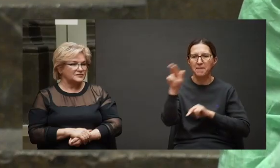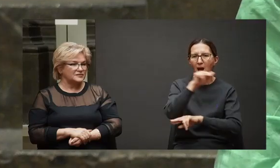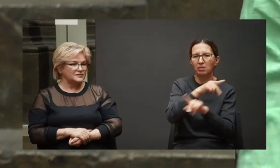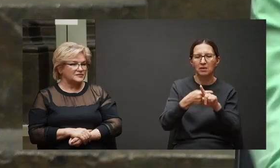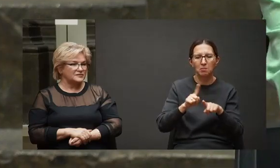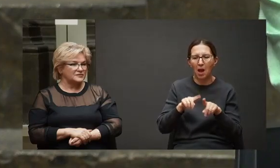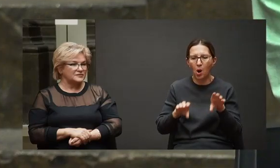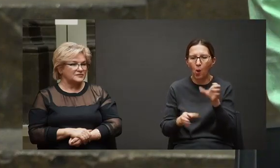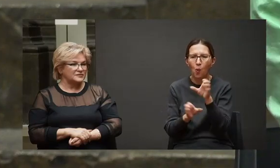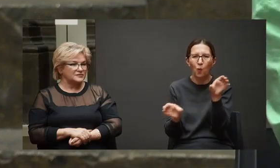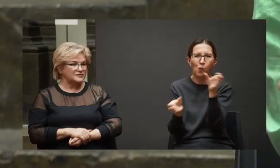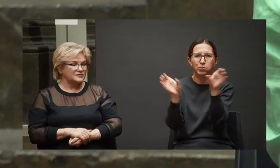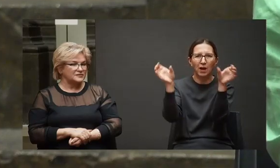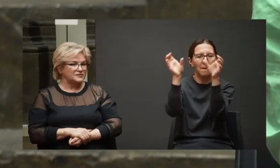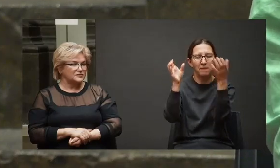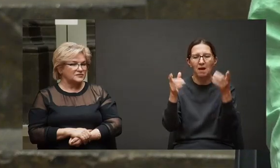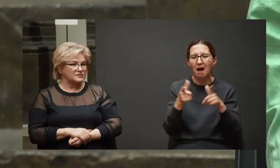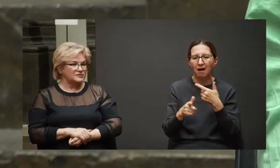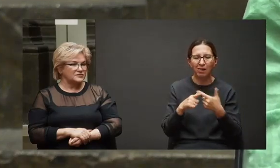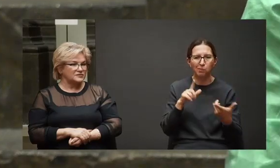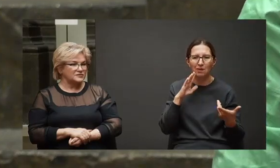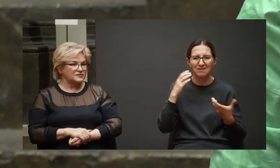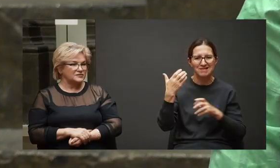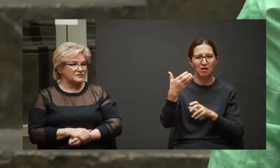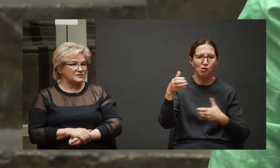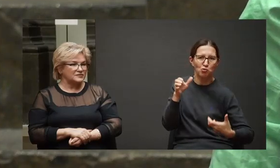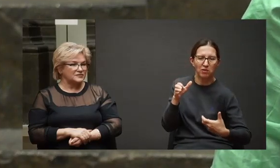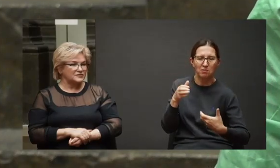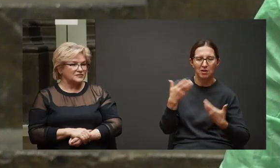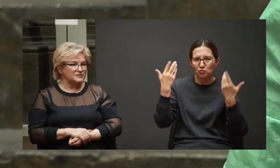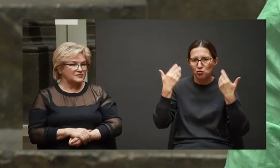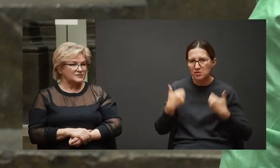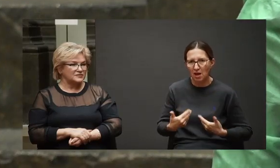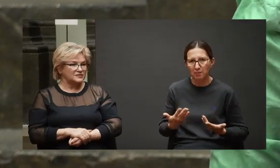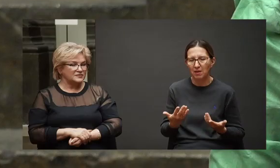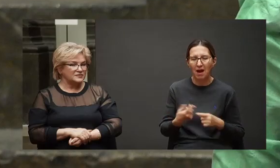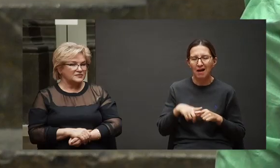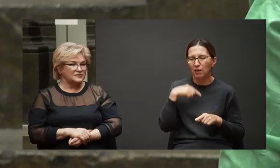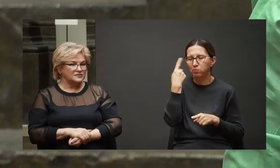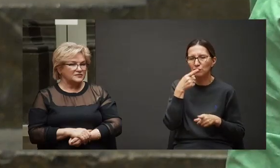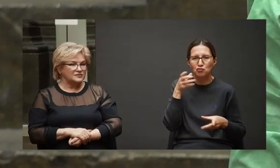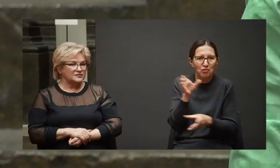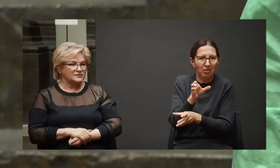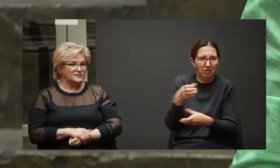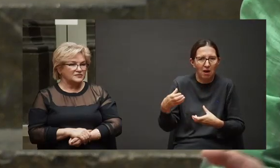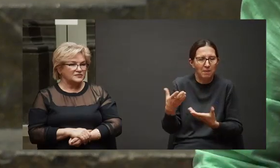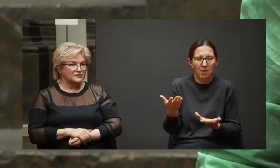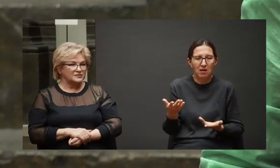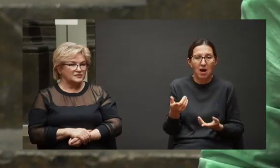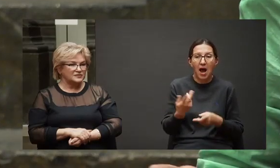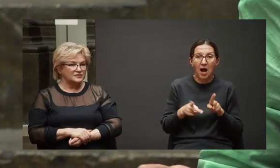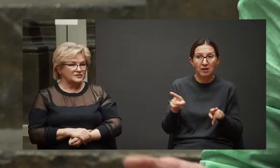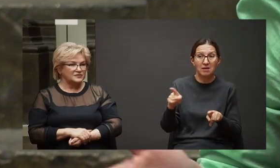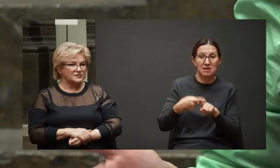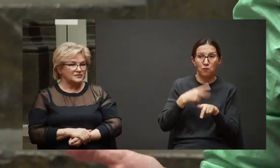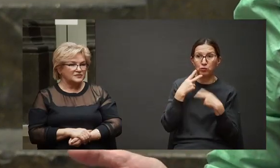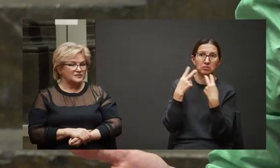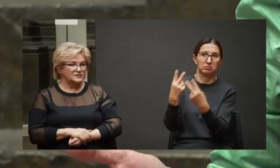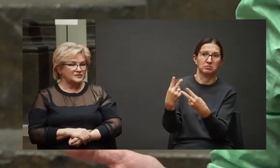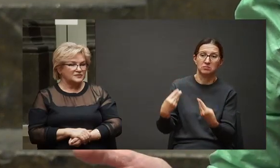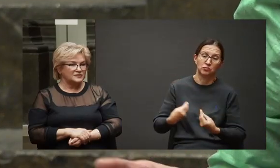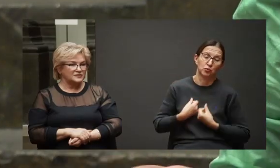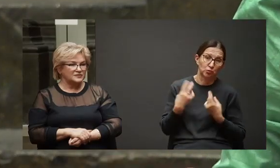кубиками, искаженными частями тела и чертами лица. Если не